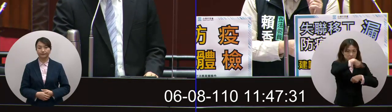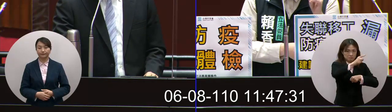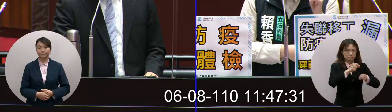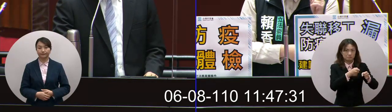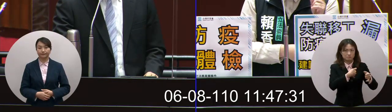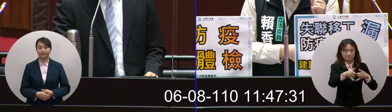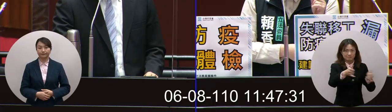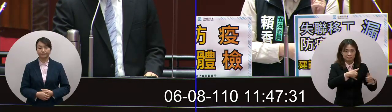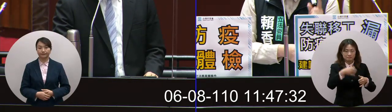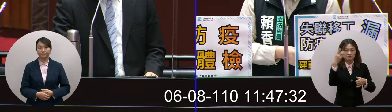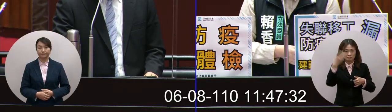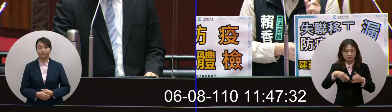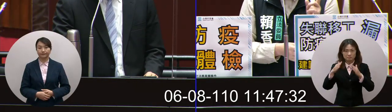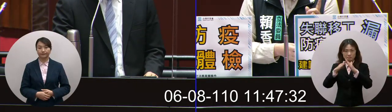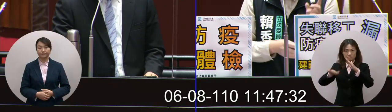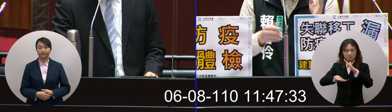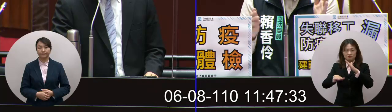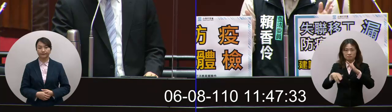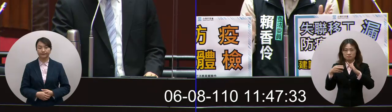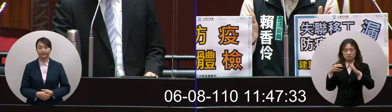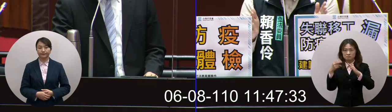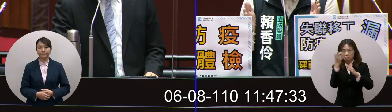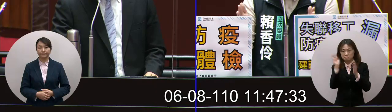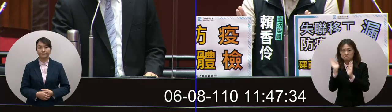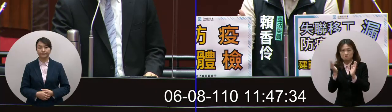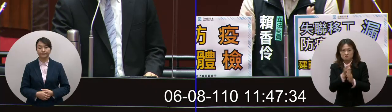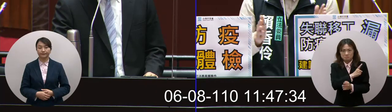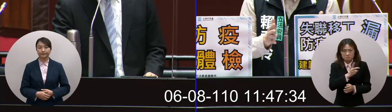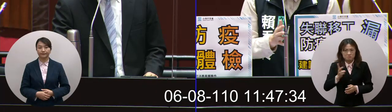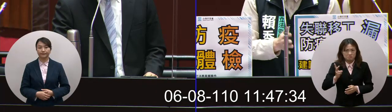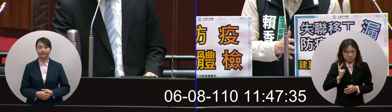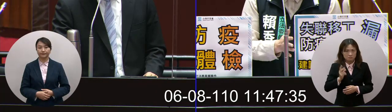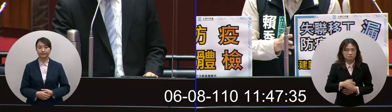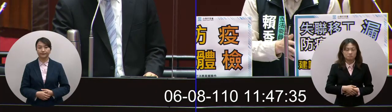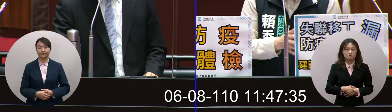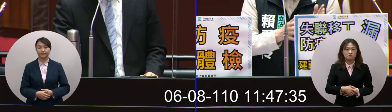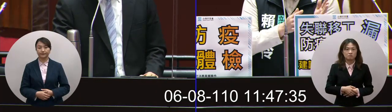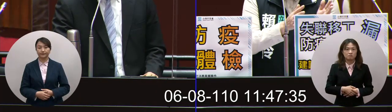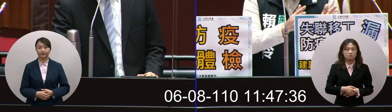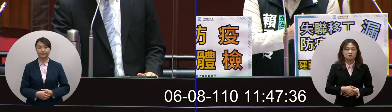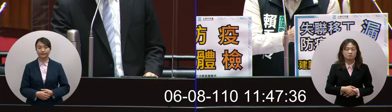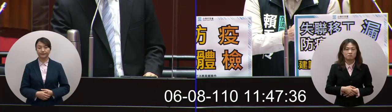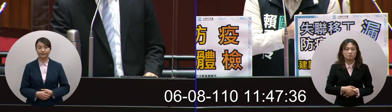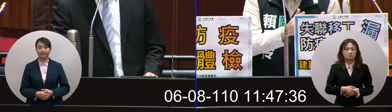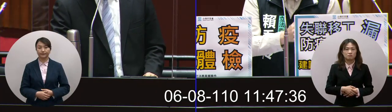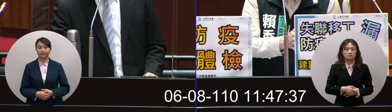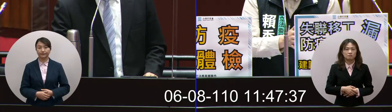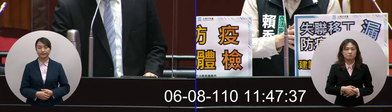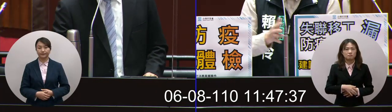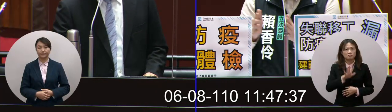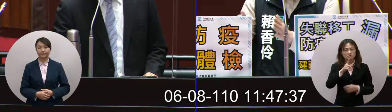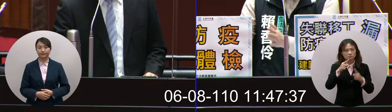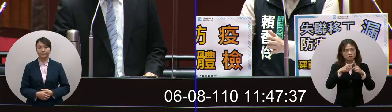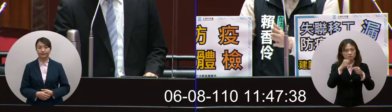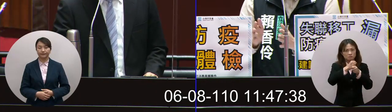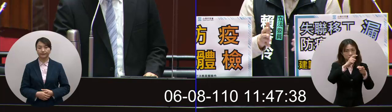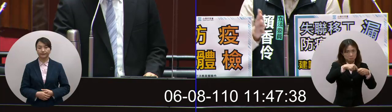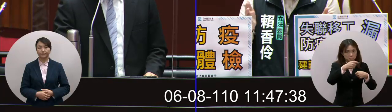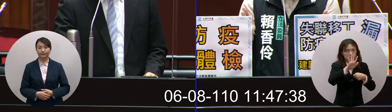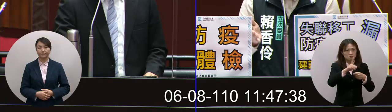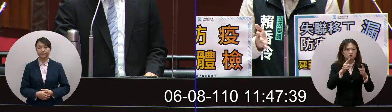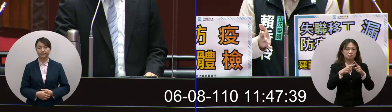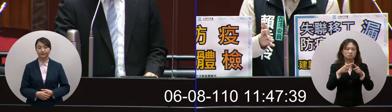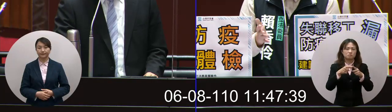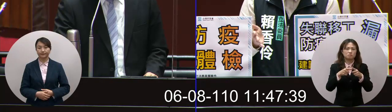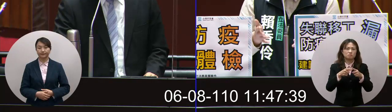是一种表示还有收入的。但很多已经协调到用无薪假来照顾孩子，所以一则收入骤减，一则这个